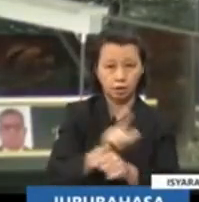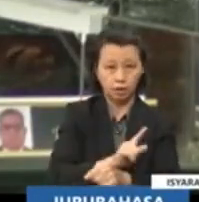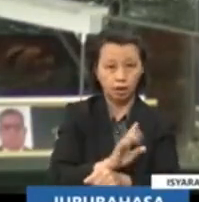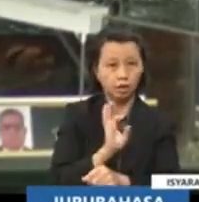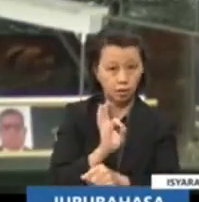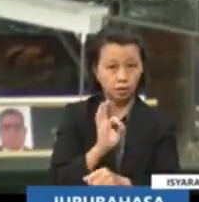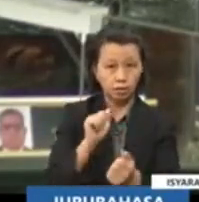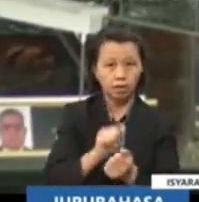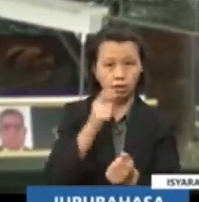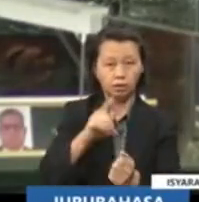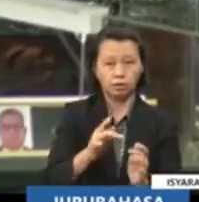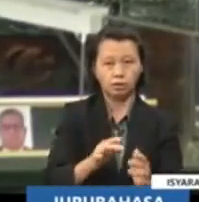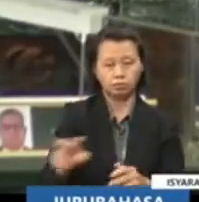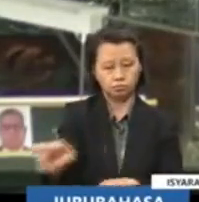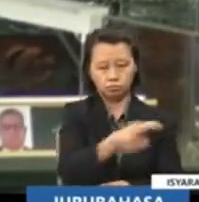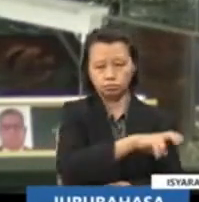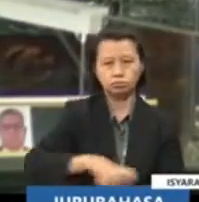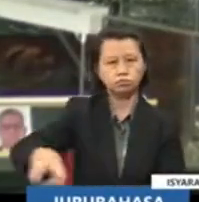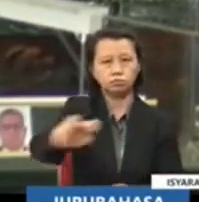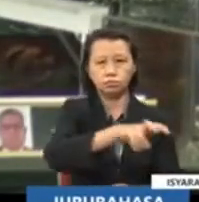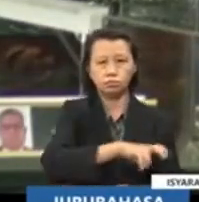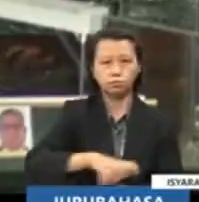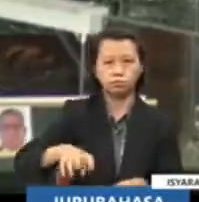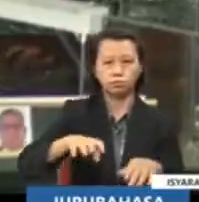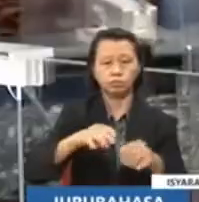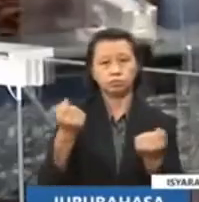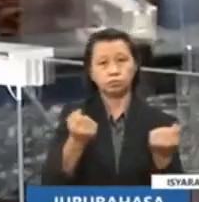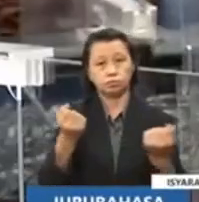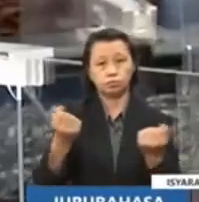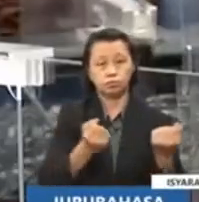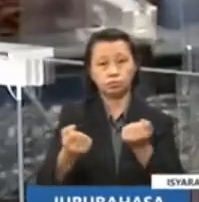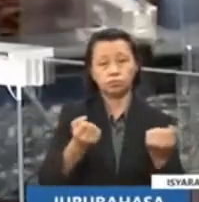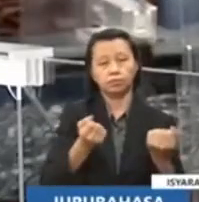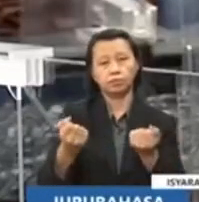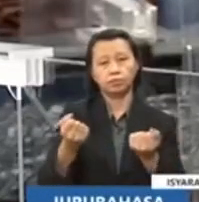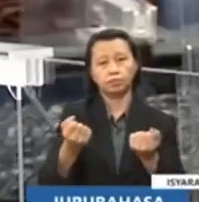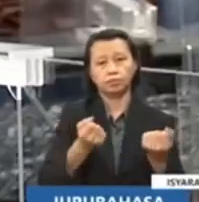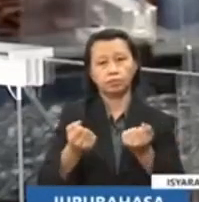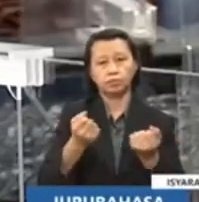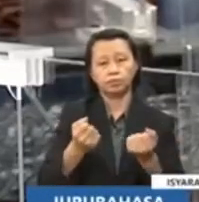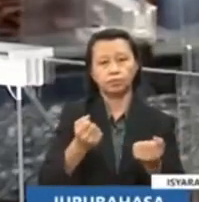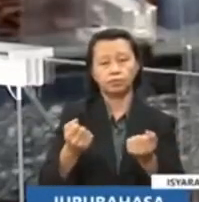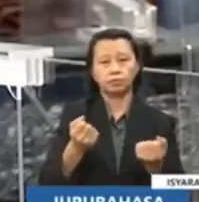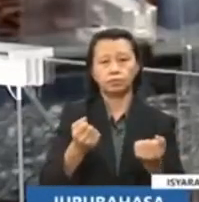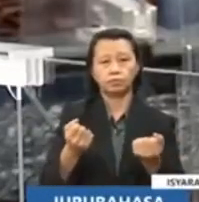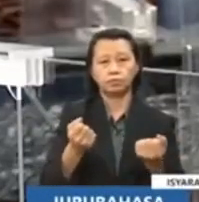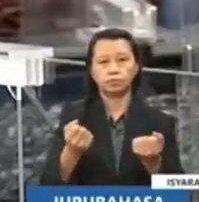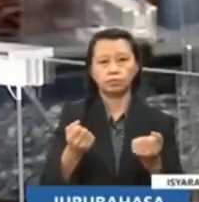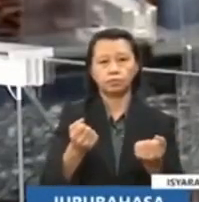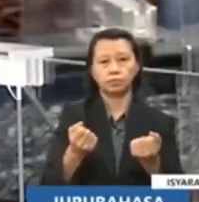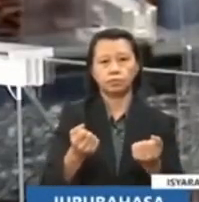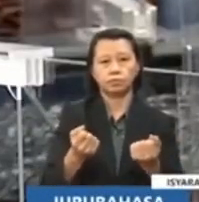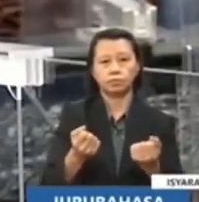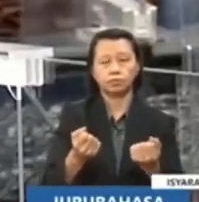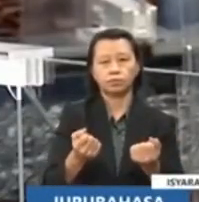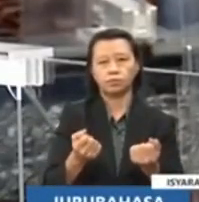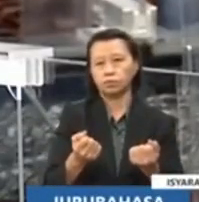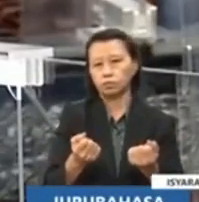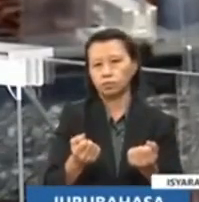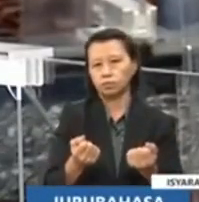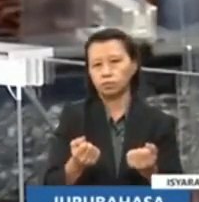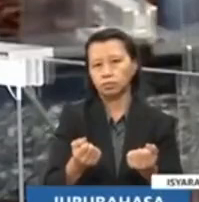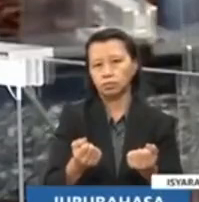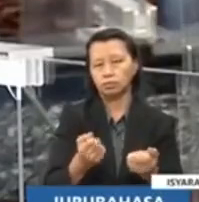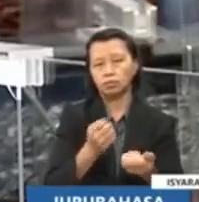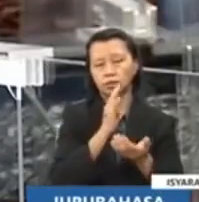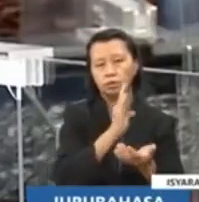pelengkap kepada jaringan pengangkutan awam darat pada peringkat perjalanan batuan,